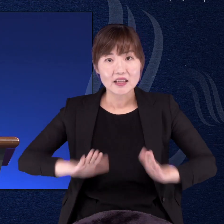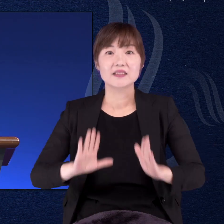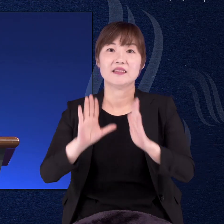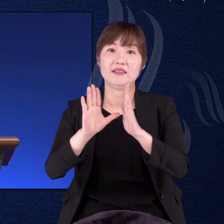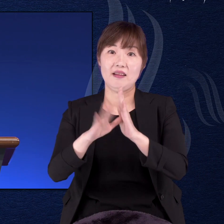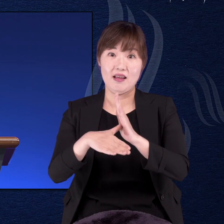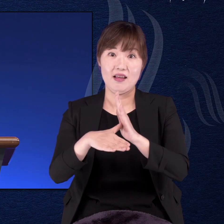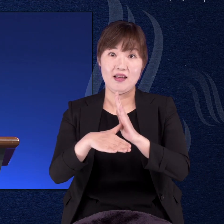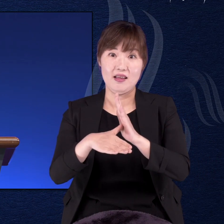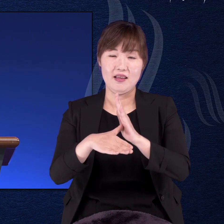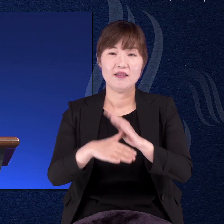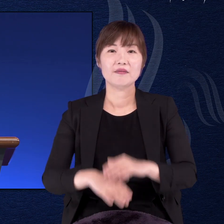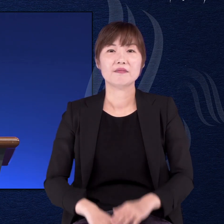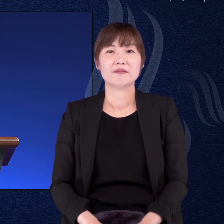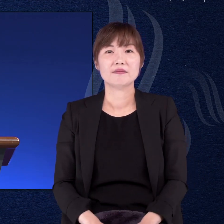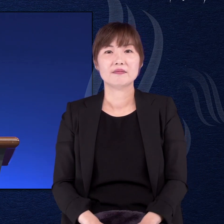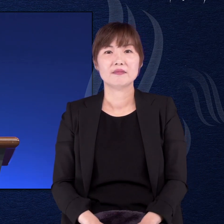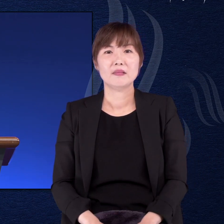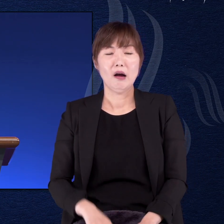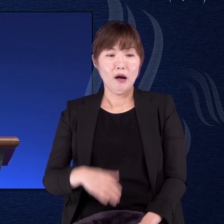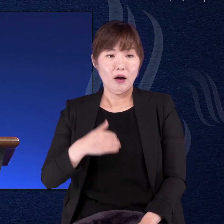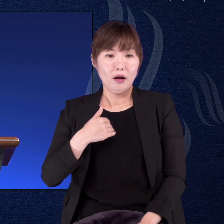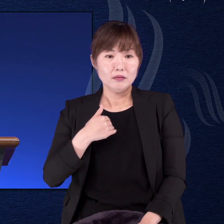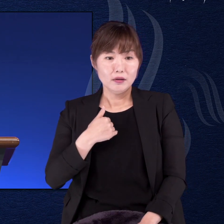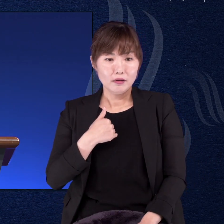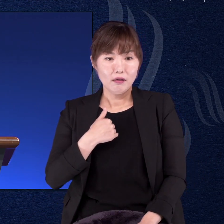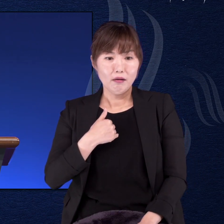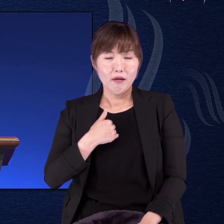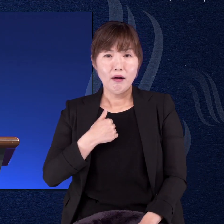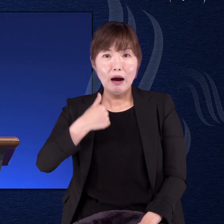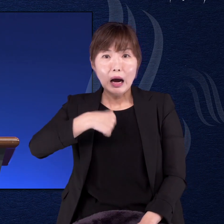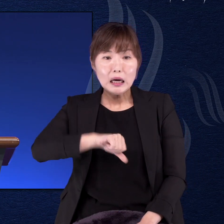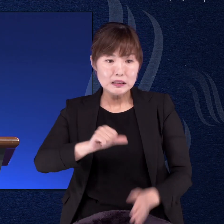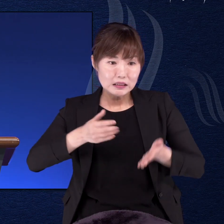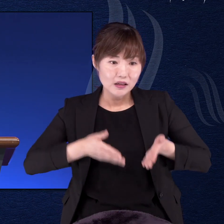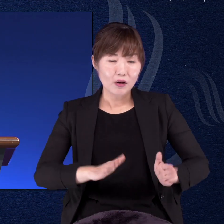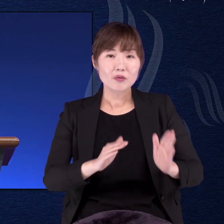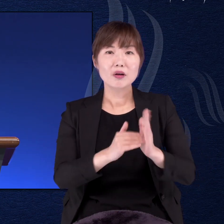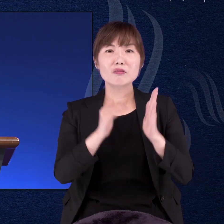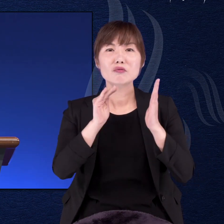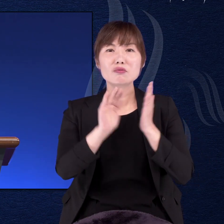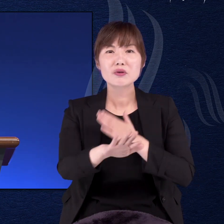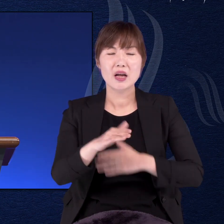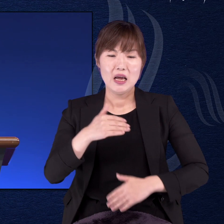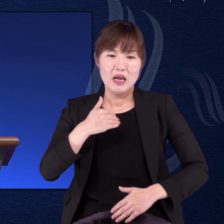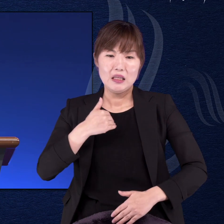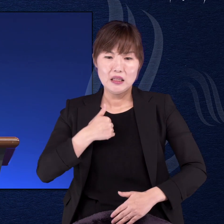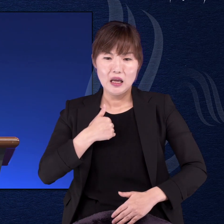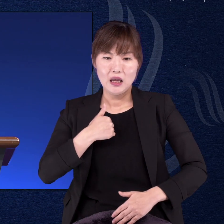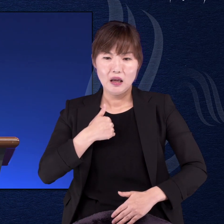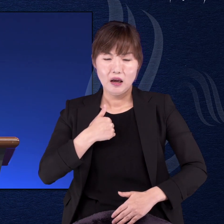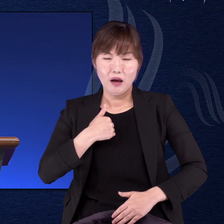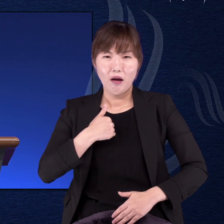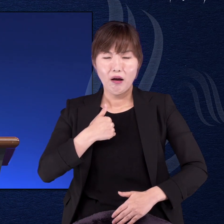난 정말 아무 존재가 아니구나. 내가 얼마나 미약한지,